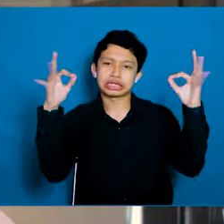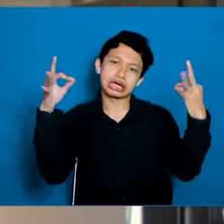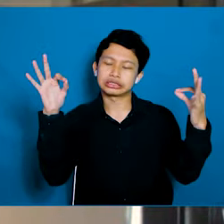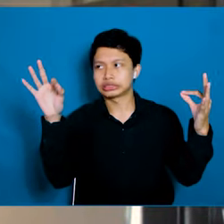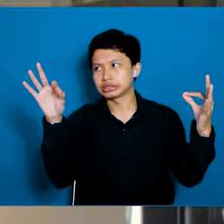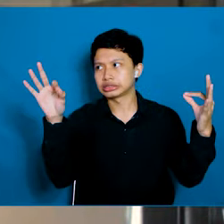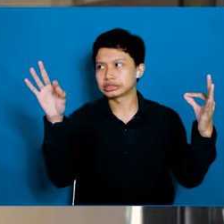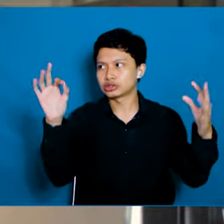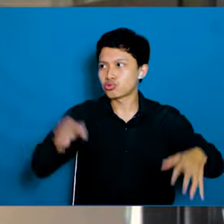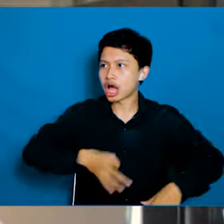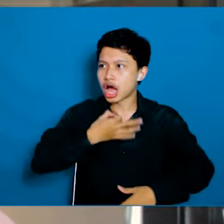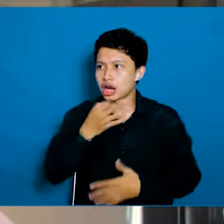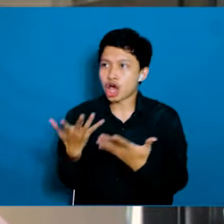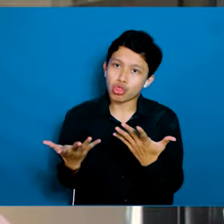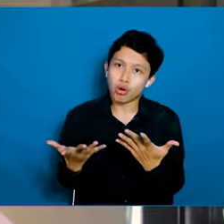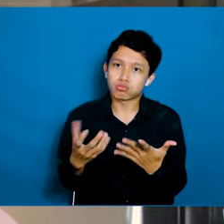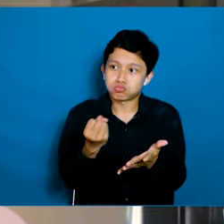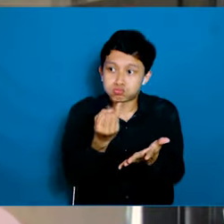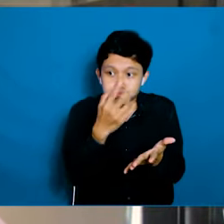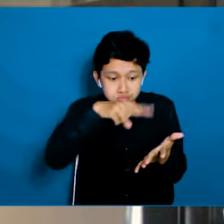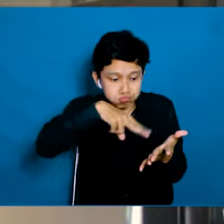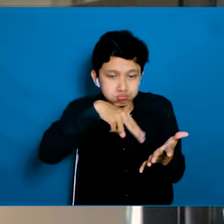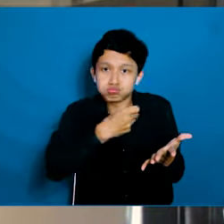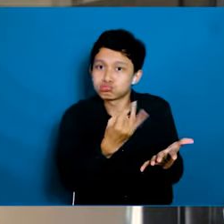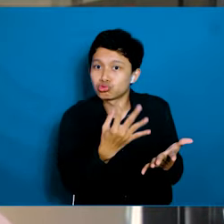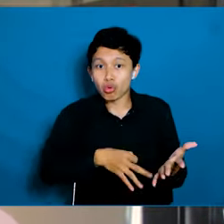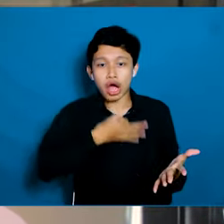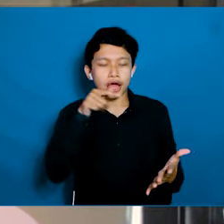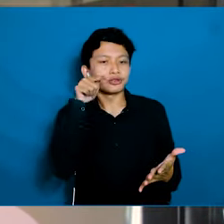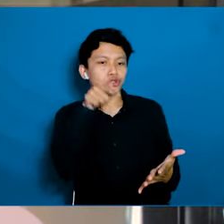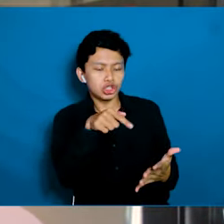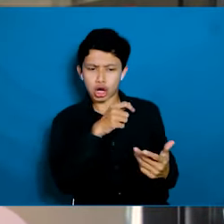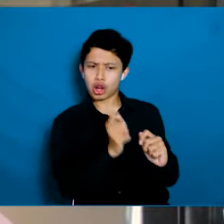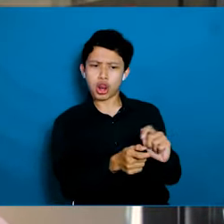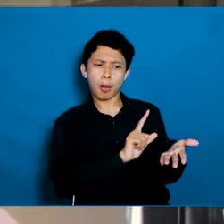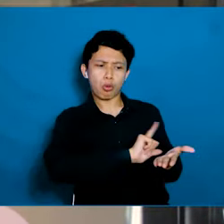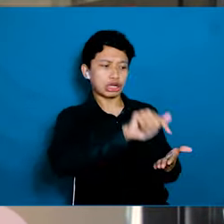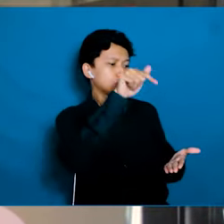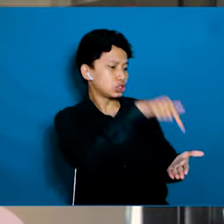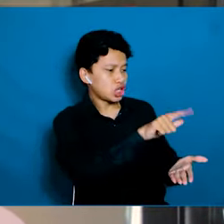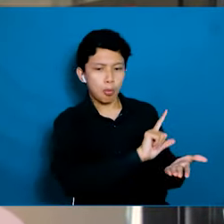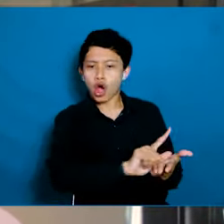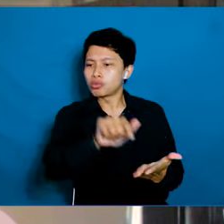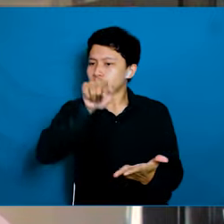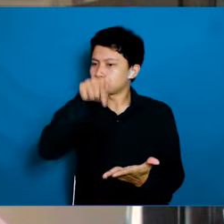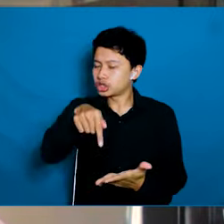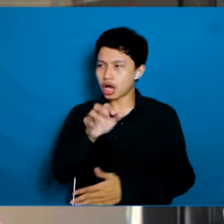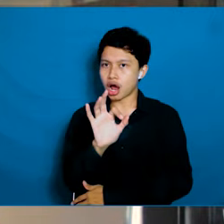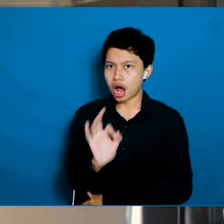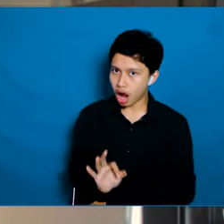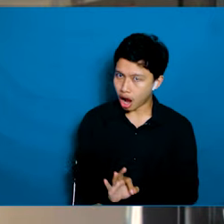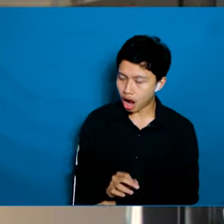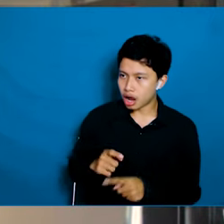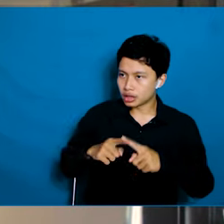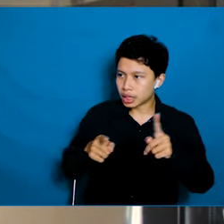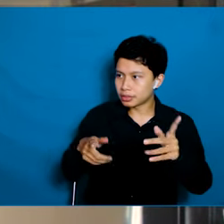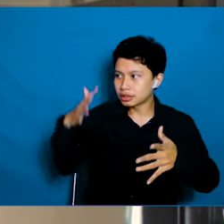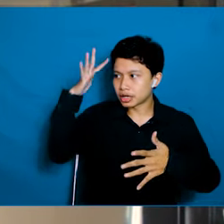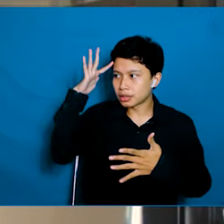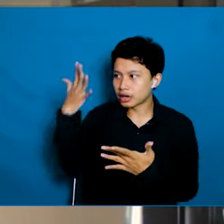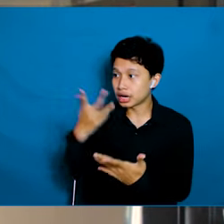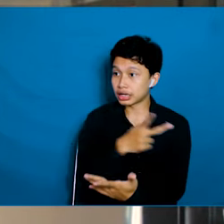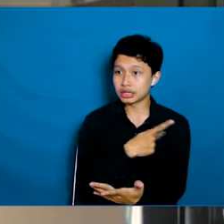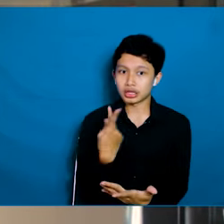ini menghitung suara caranya begini, laporan C1 begini ya gitu. Jadi tidak kemudian bagaimana